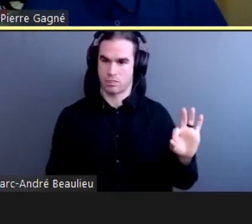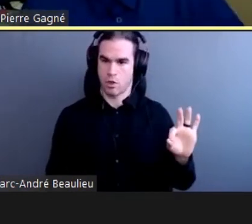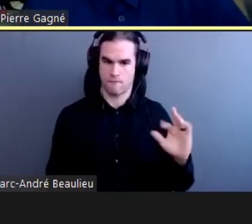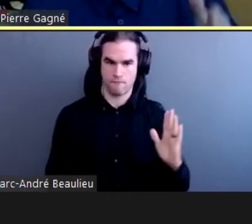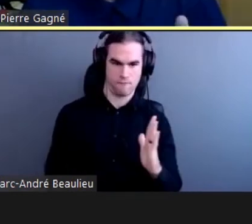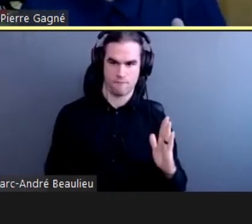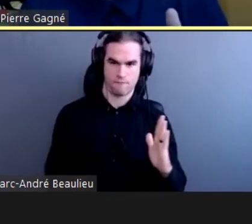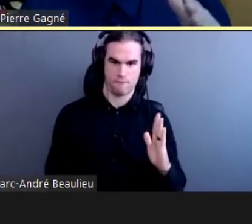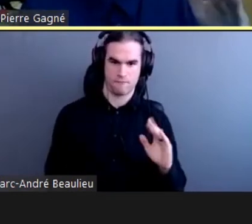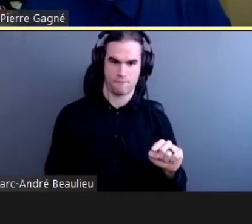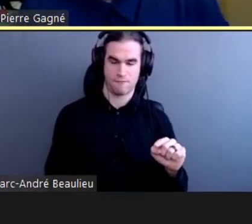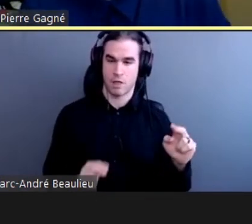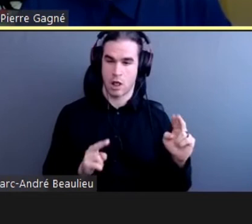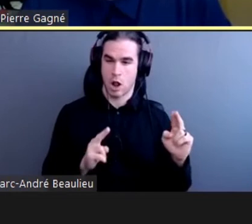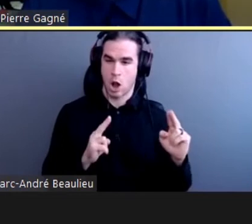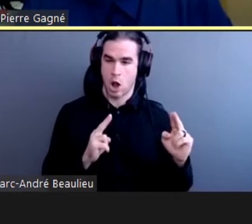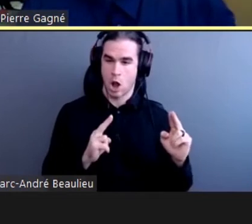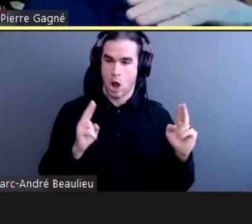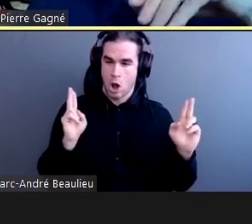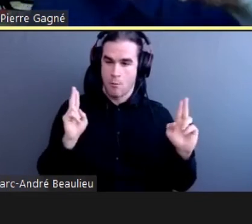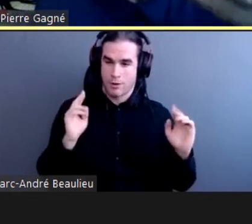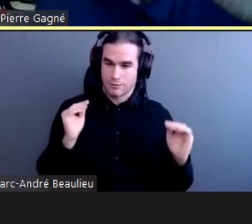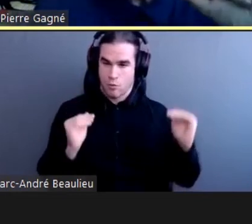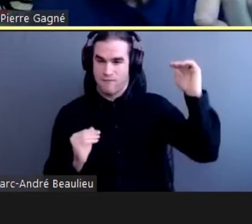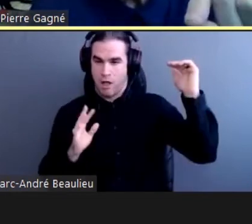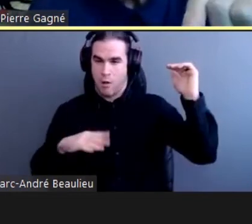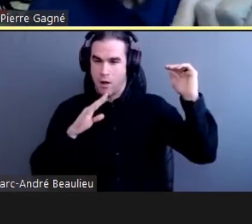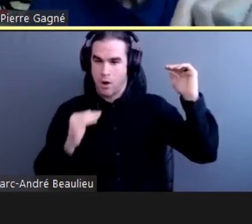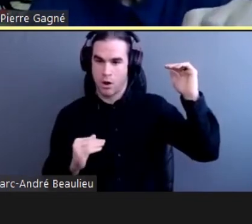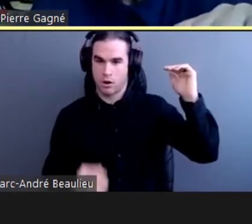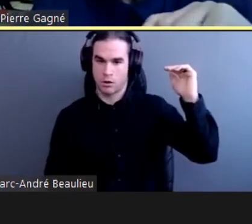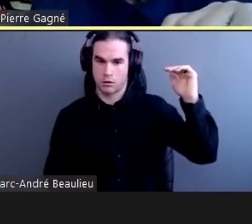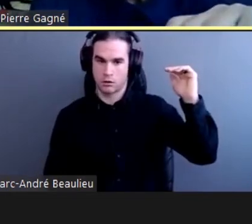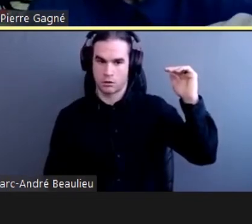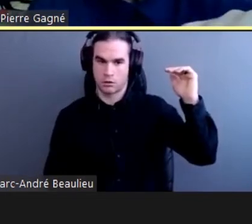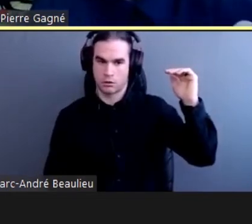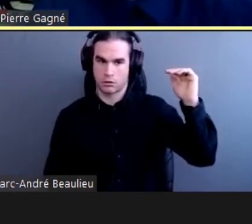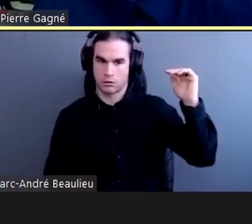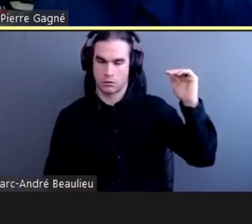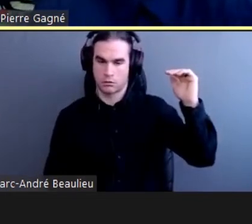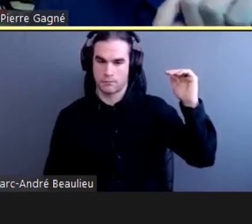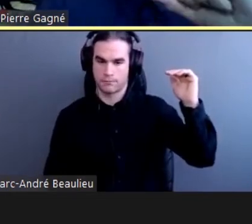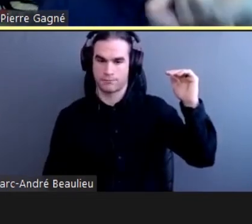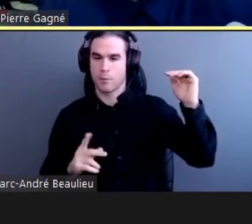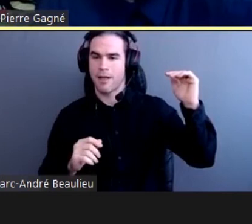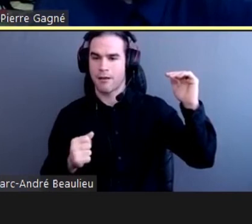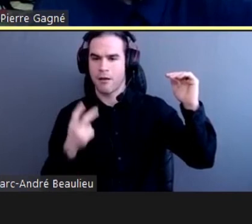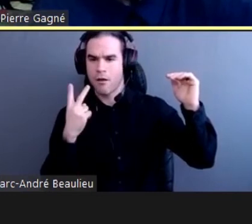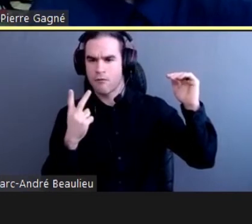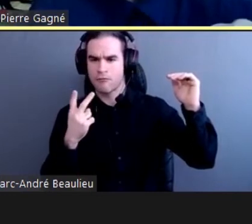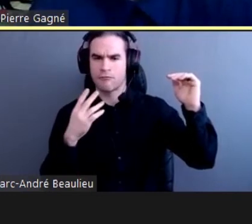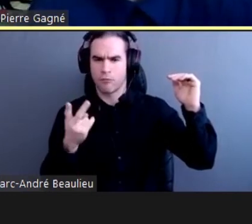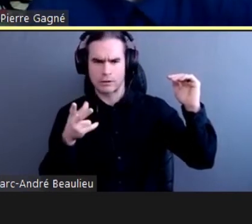le bruit il est plus fort que la parole. Et on regarde comment les gens peuvent performer s'il y a juste